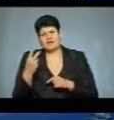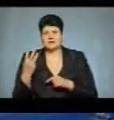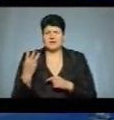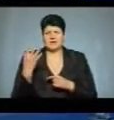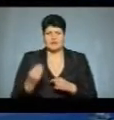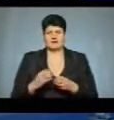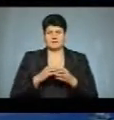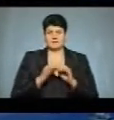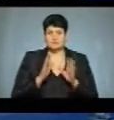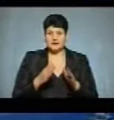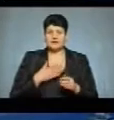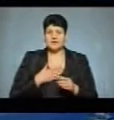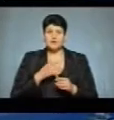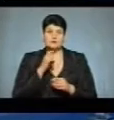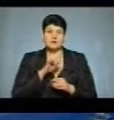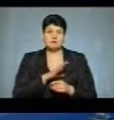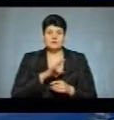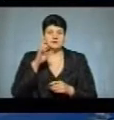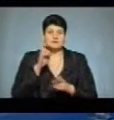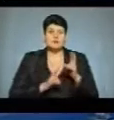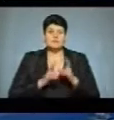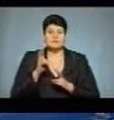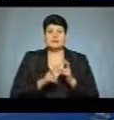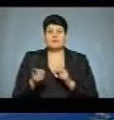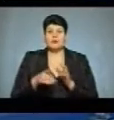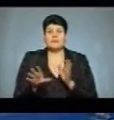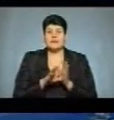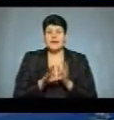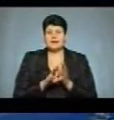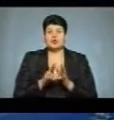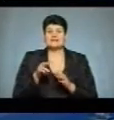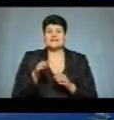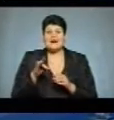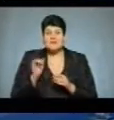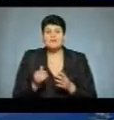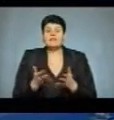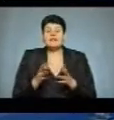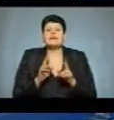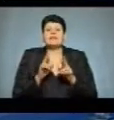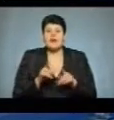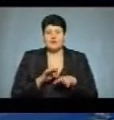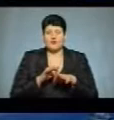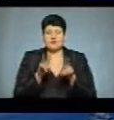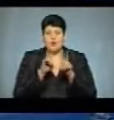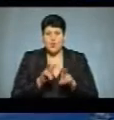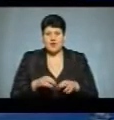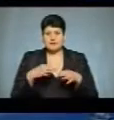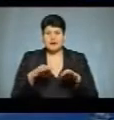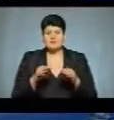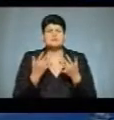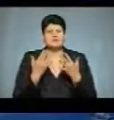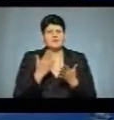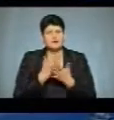Мастюх. Наші кореспонденти побували у комунальному підприємстві «Тернопільелектротранс», щоб з'ясувати, як проводиться огляд транспорту, скільки